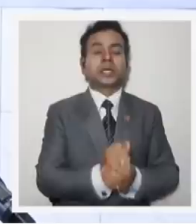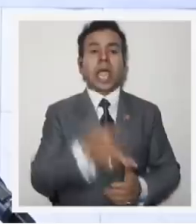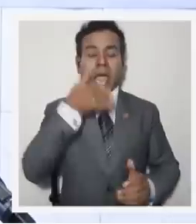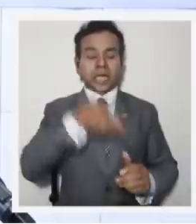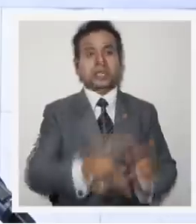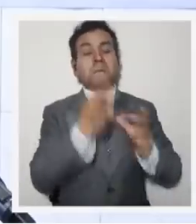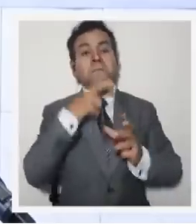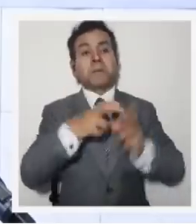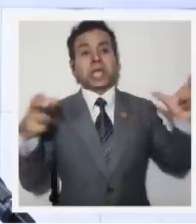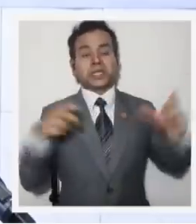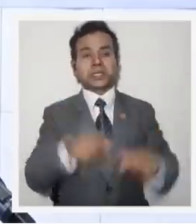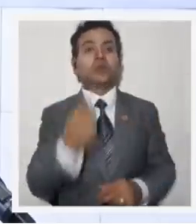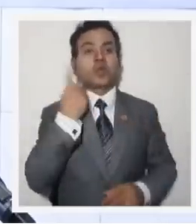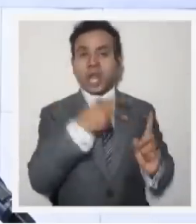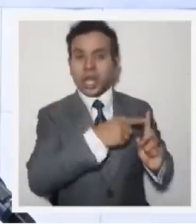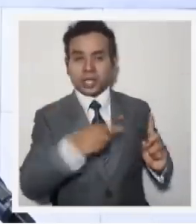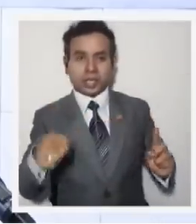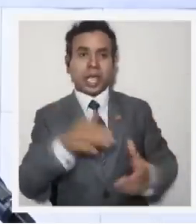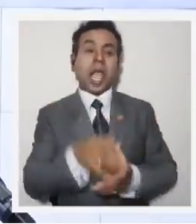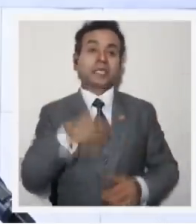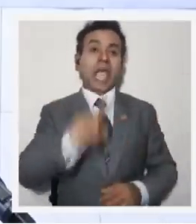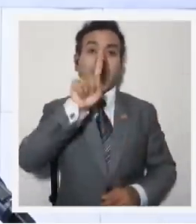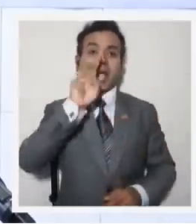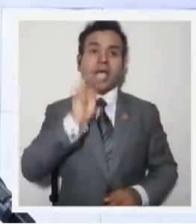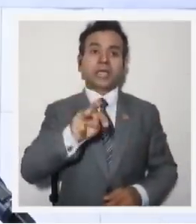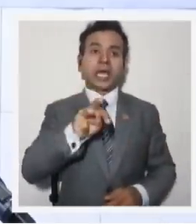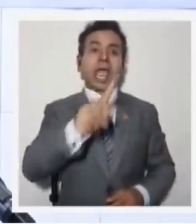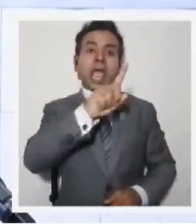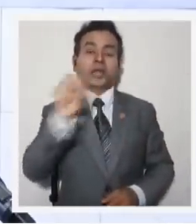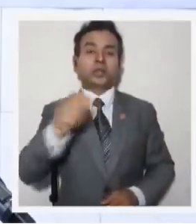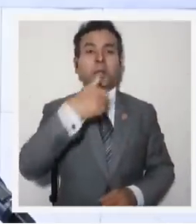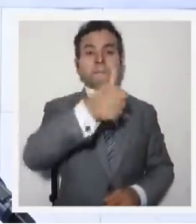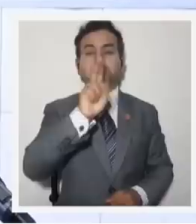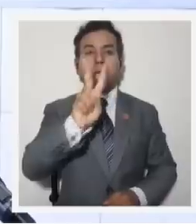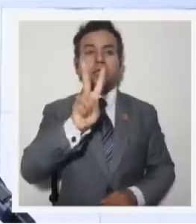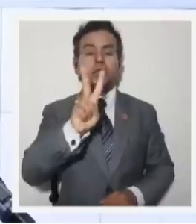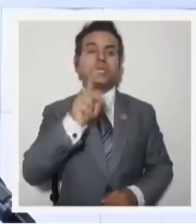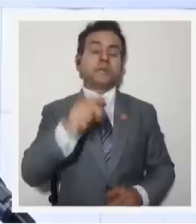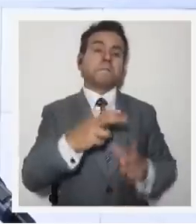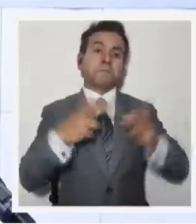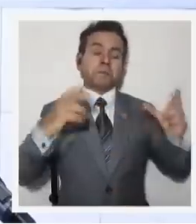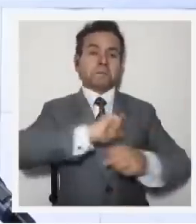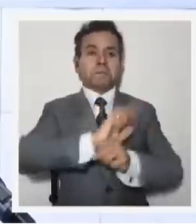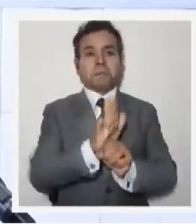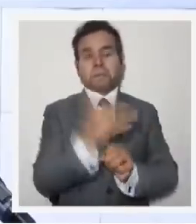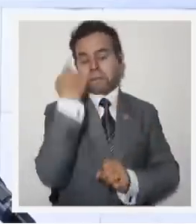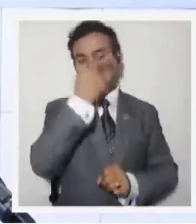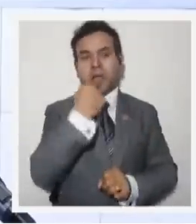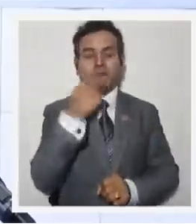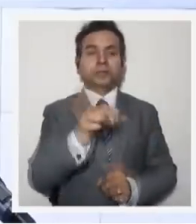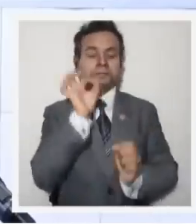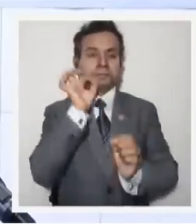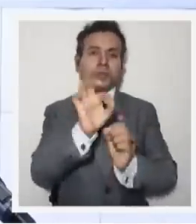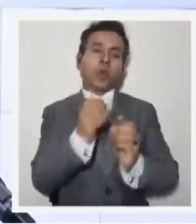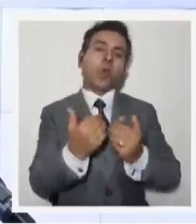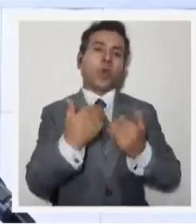মধ্যে আমরা শনাক্ত হয়েছে আজকে এযাবৎকালের মধ্যে সবচেয়ে বেশি 24 ঘন্টায় সবচেয়ে বেশি